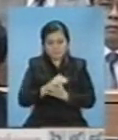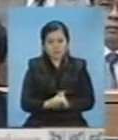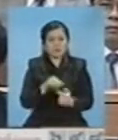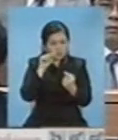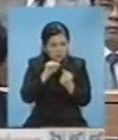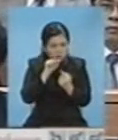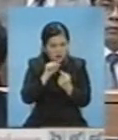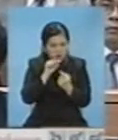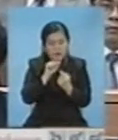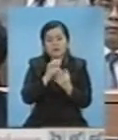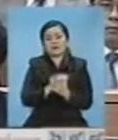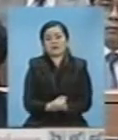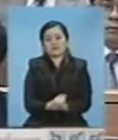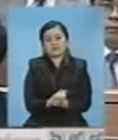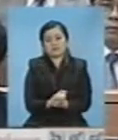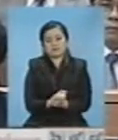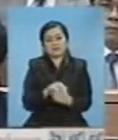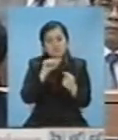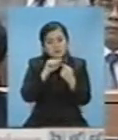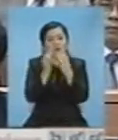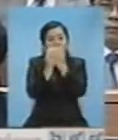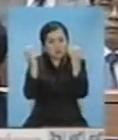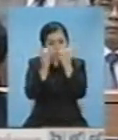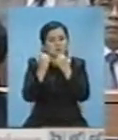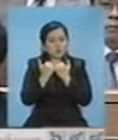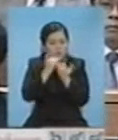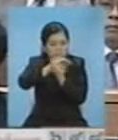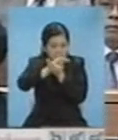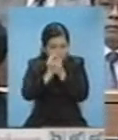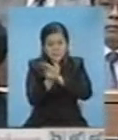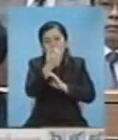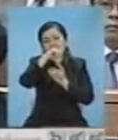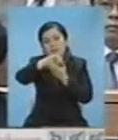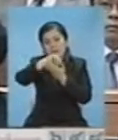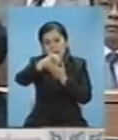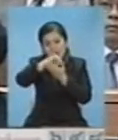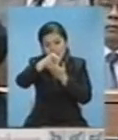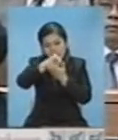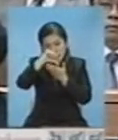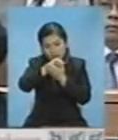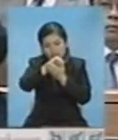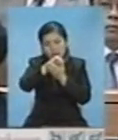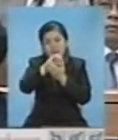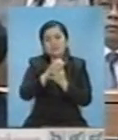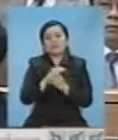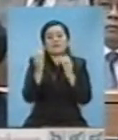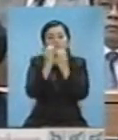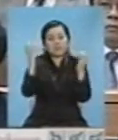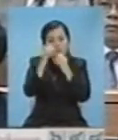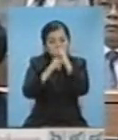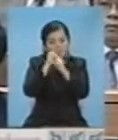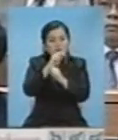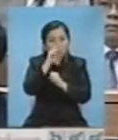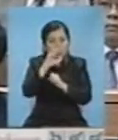ตรงนี้จึงเป็นที่มาที่รัฐธรรมนูญฉบับปัจจุบันได้ปรับปรุงแก้ไขรัฐธรรมนูญฉบับปี50ให้มีความ